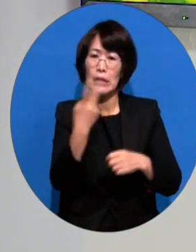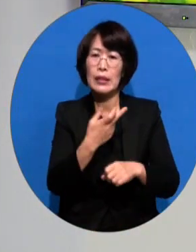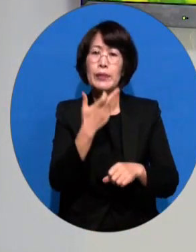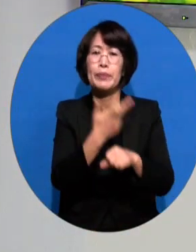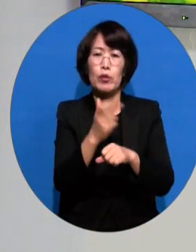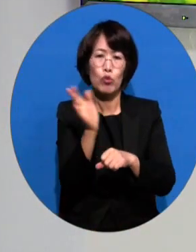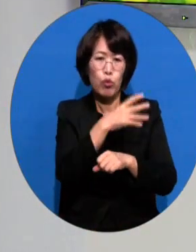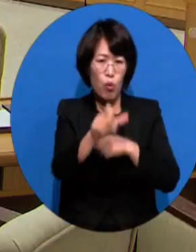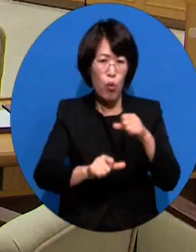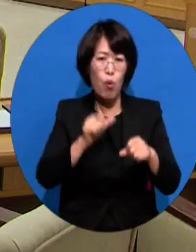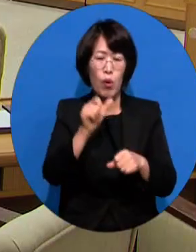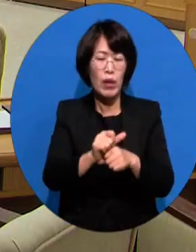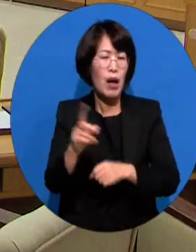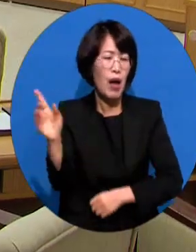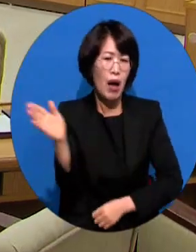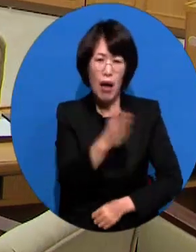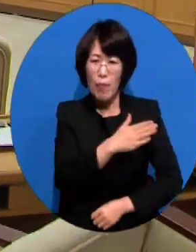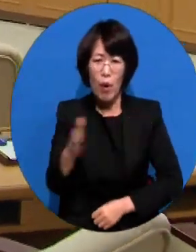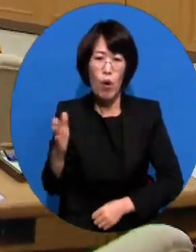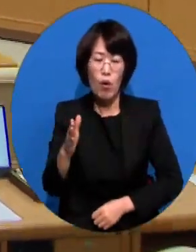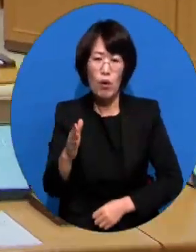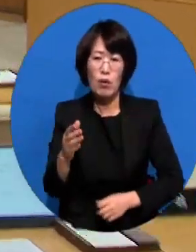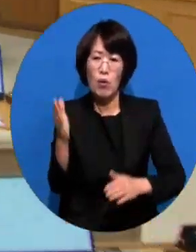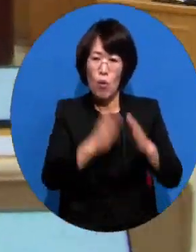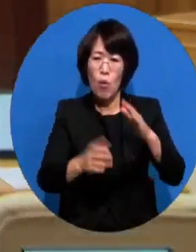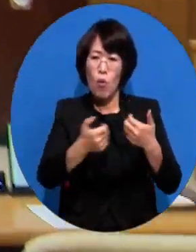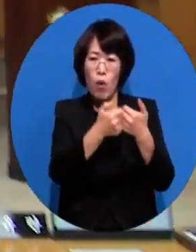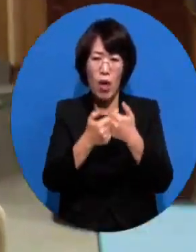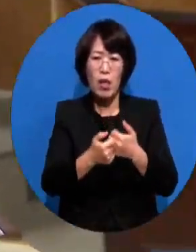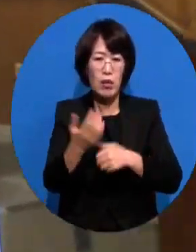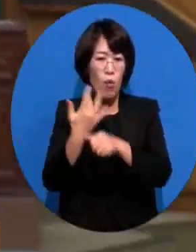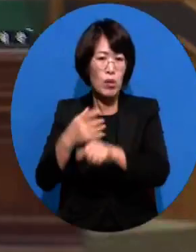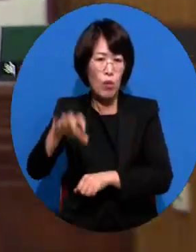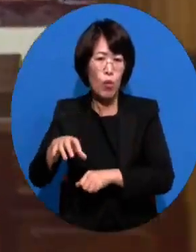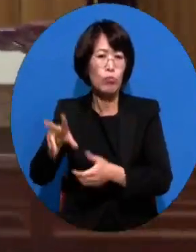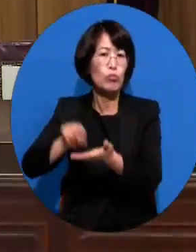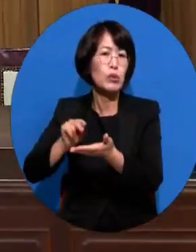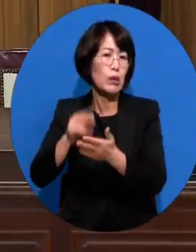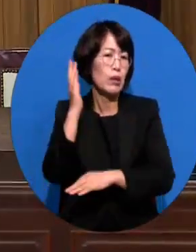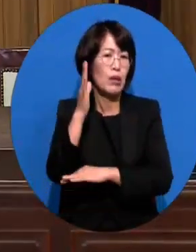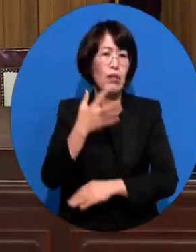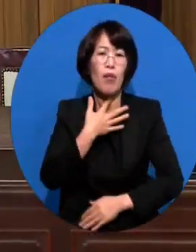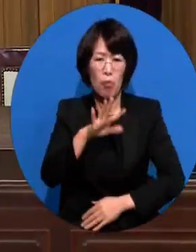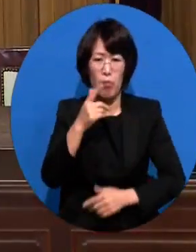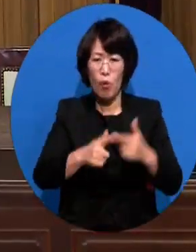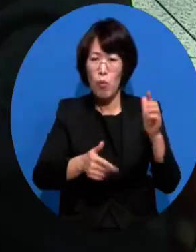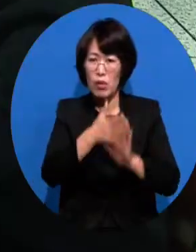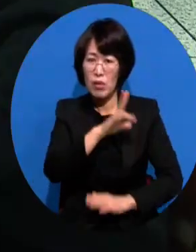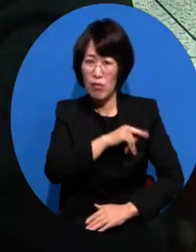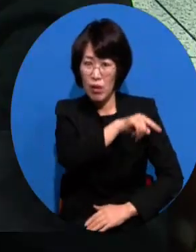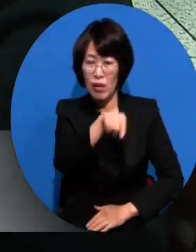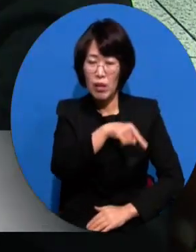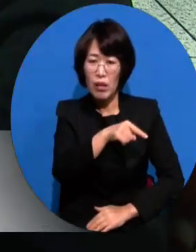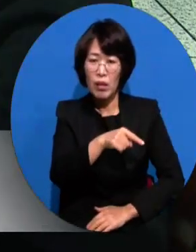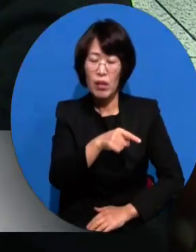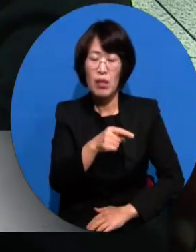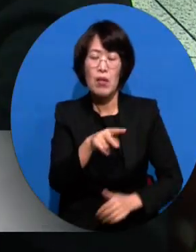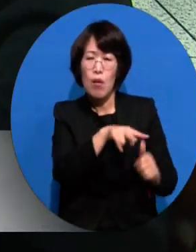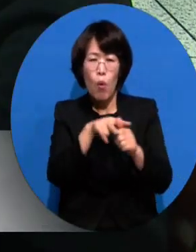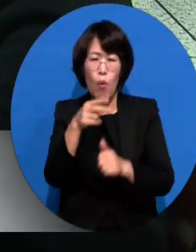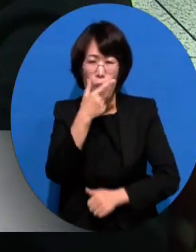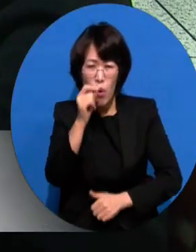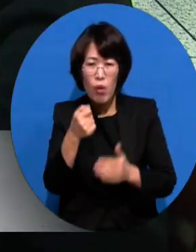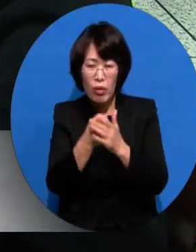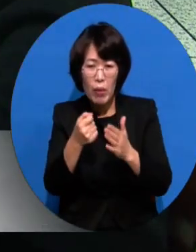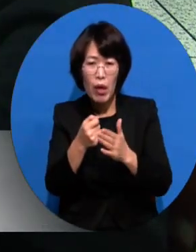2017년 이후 5년 동안 단 한 차례도 공식 회의에서 화장장 문제를 다루지 않았던 목포시 의회. 기초 정보가 부족하다